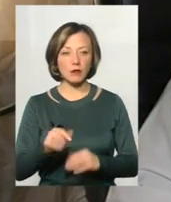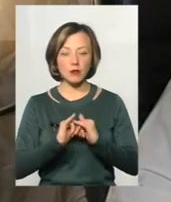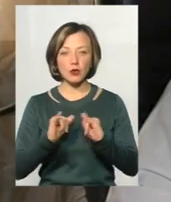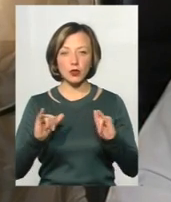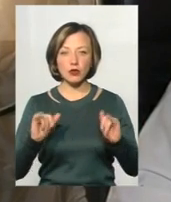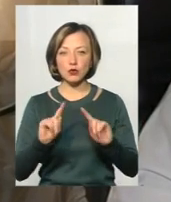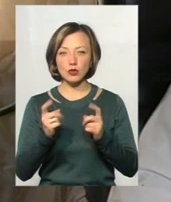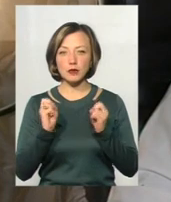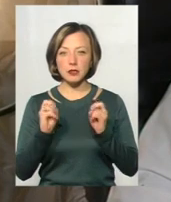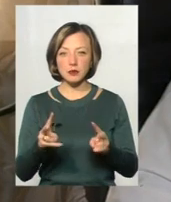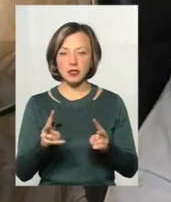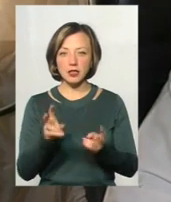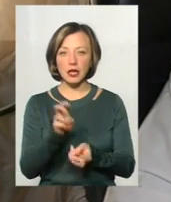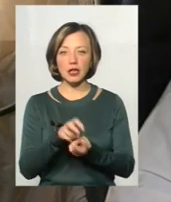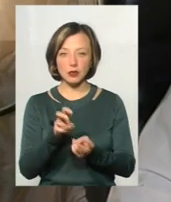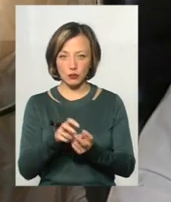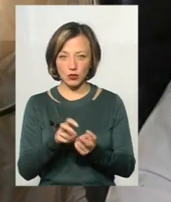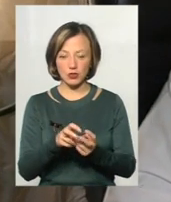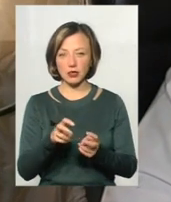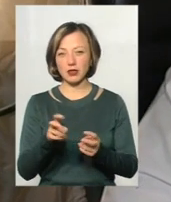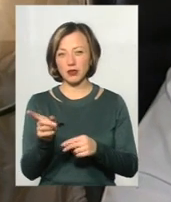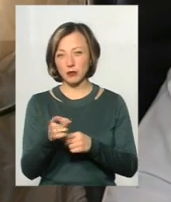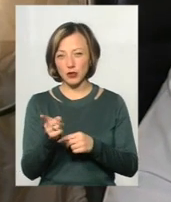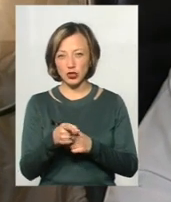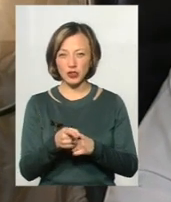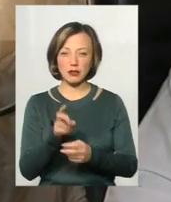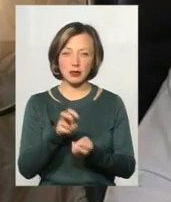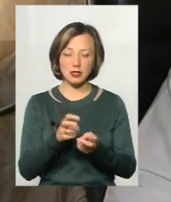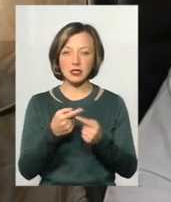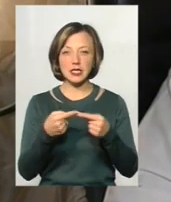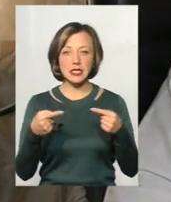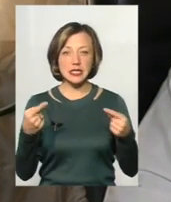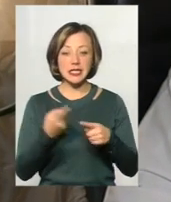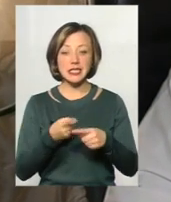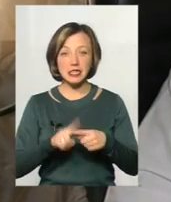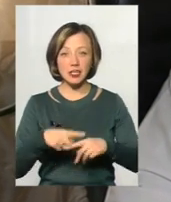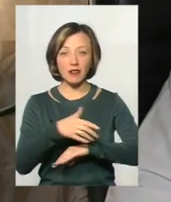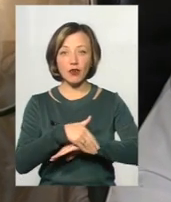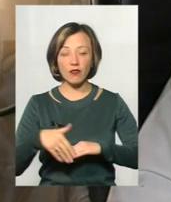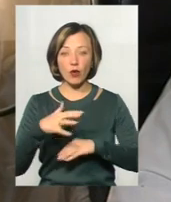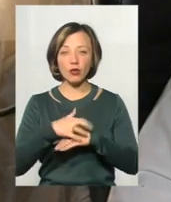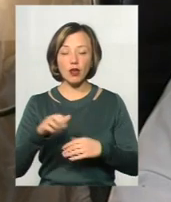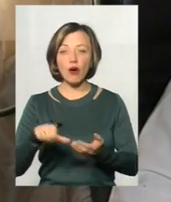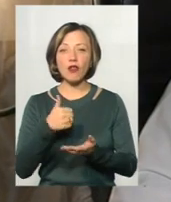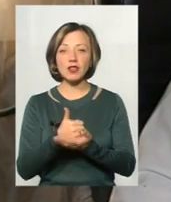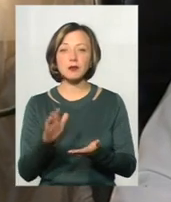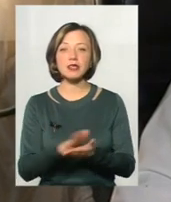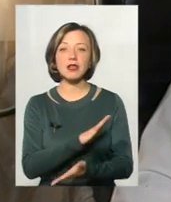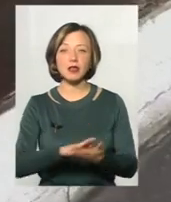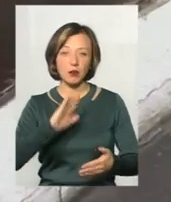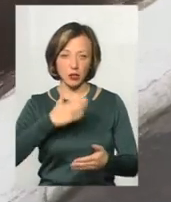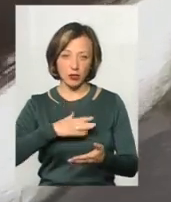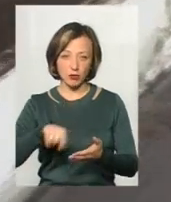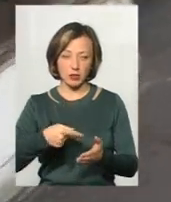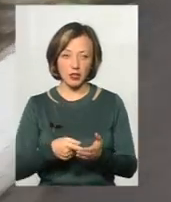дуже небезпечні істоти, такі як гризуни, це щурі, миші. І оці дворові коти, вони є головними санітарами нашого міста.